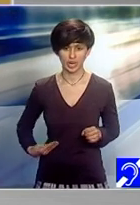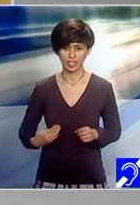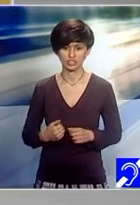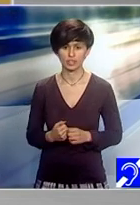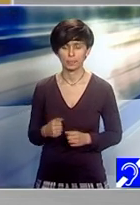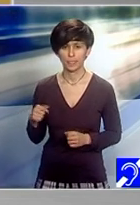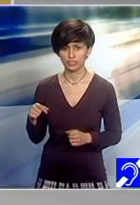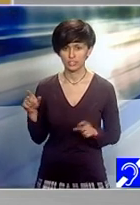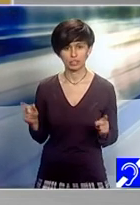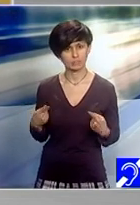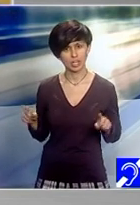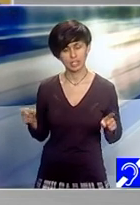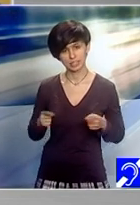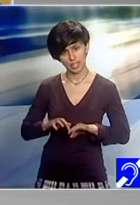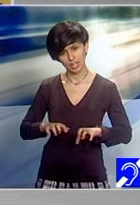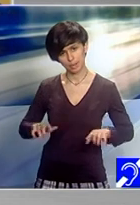care a interpretat la pian